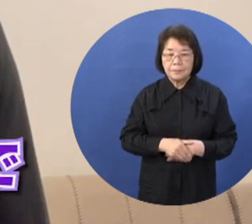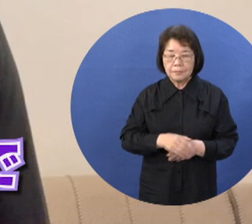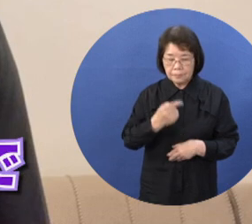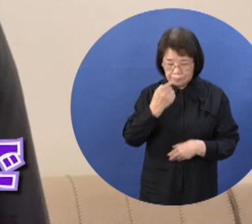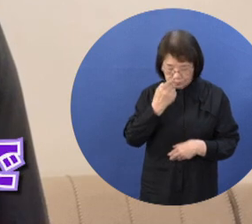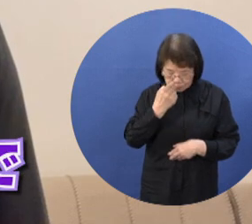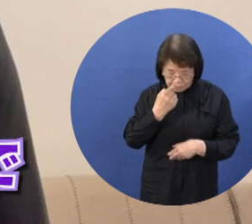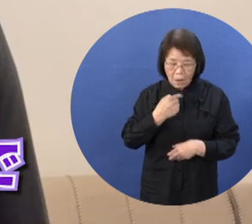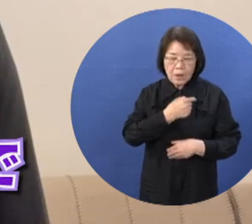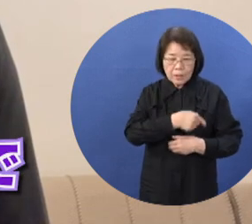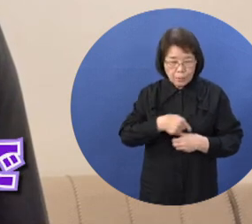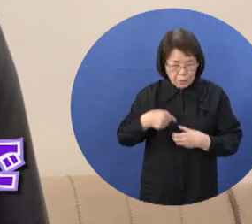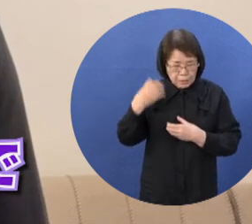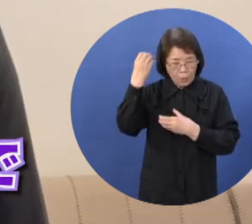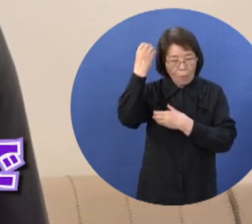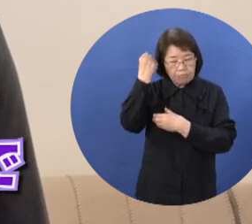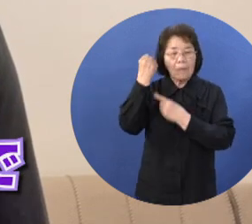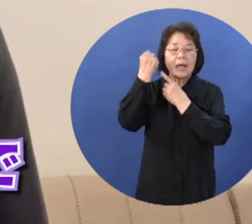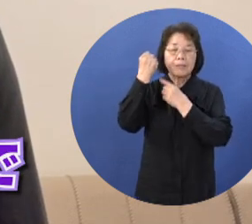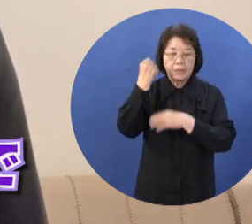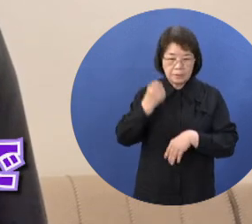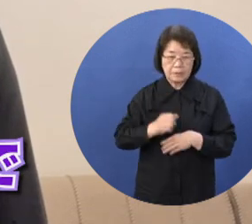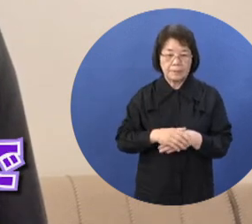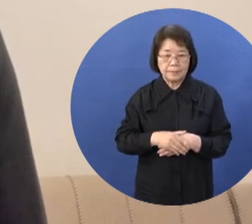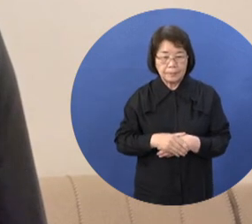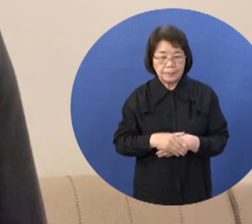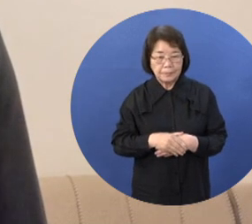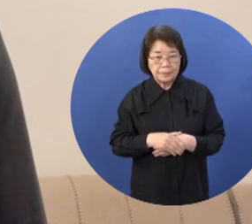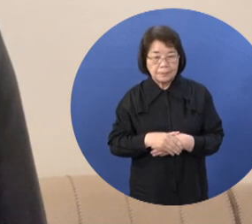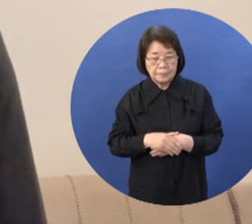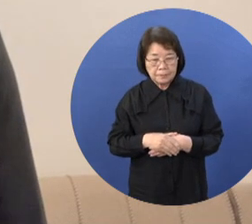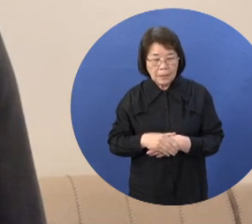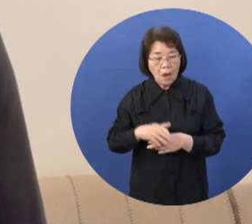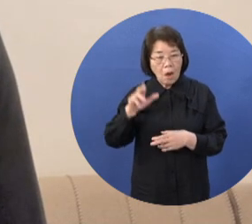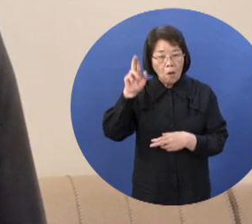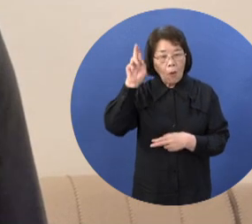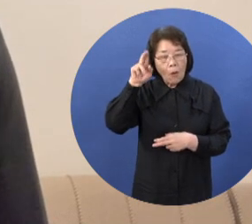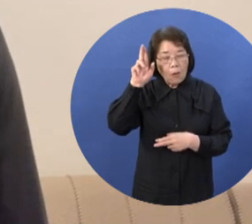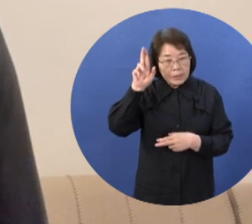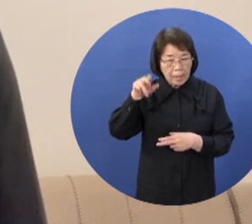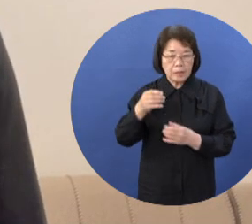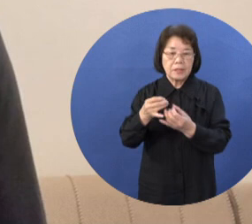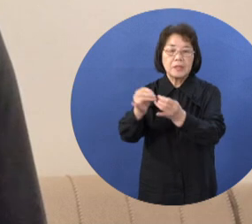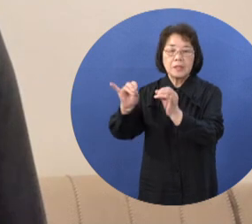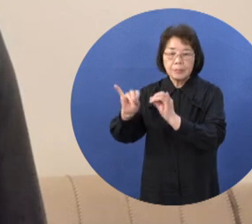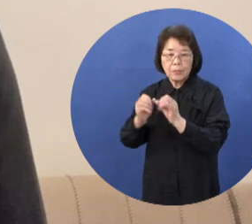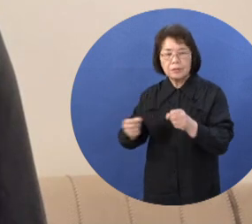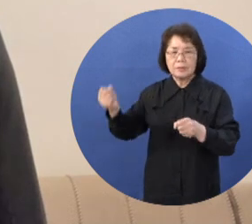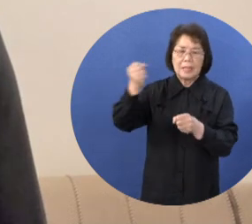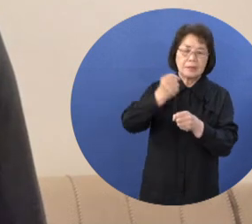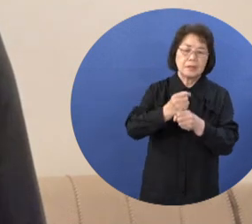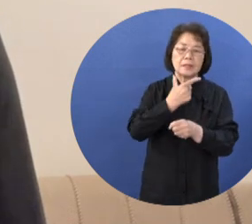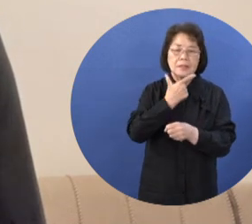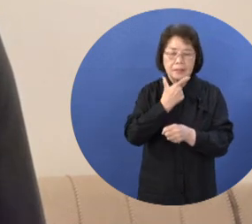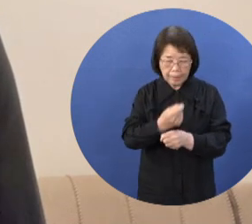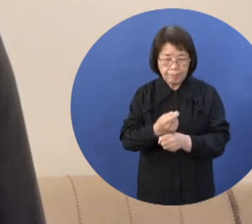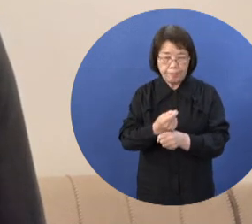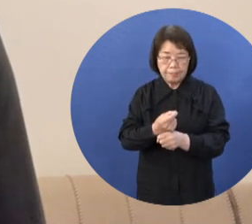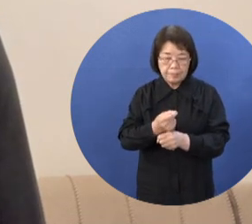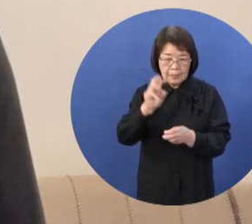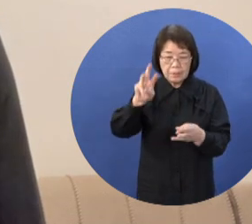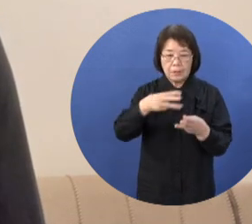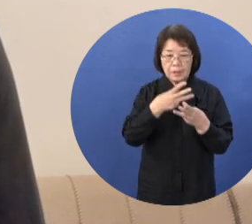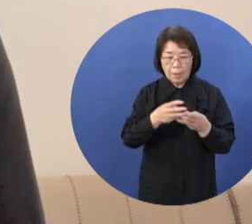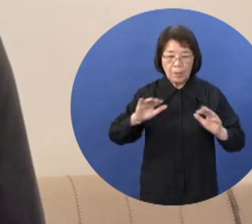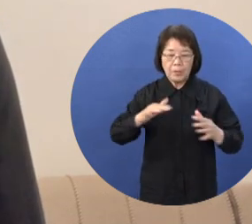い入れのある土地となってますし、また大阪大も復活させて、共に吹田市を盛り上げていければなというふ